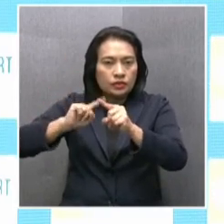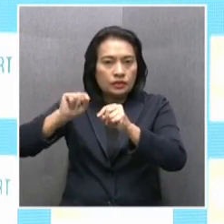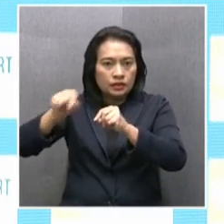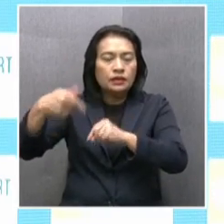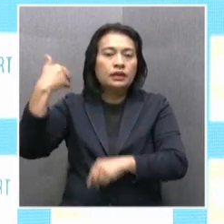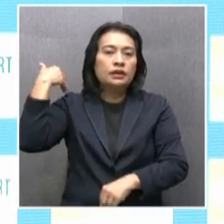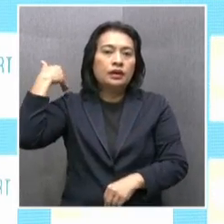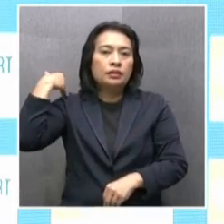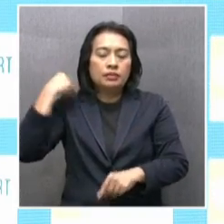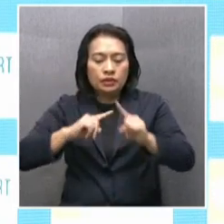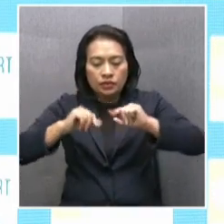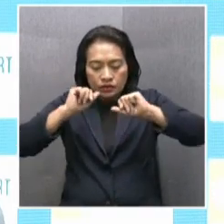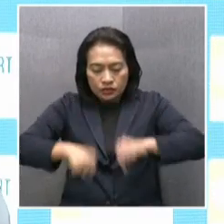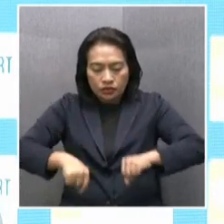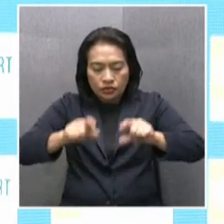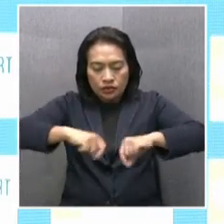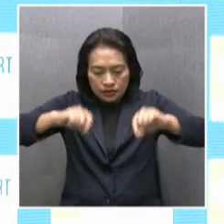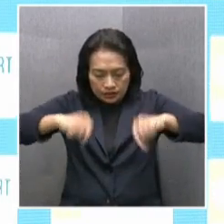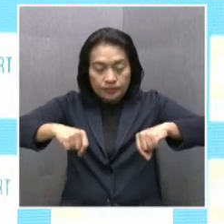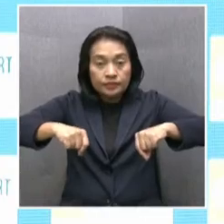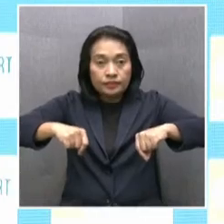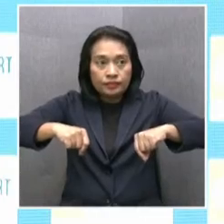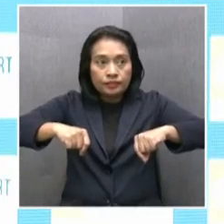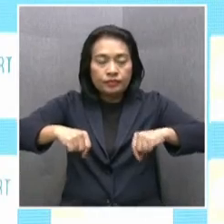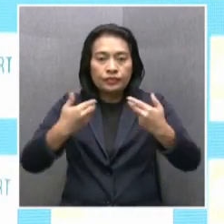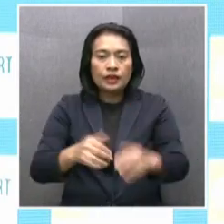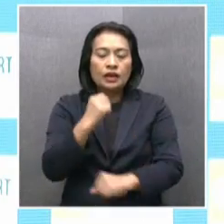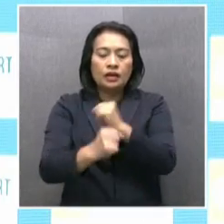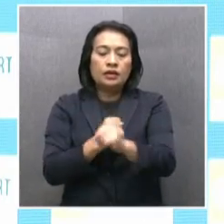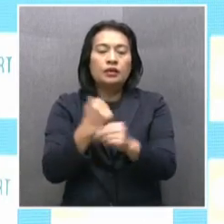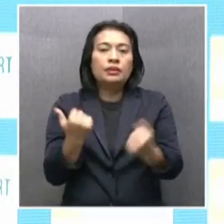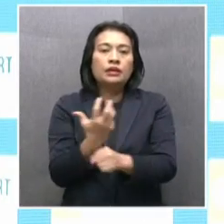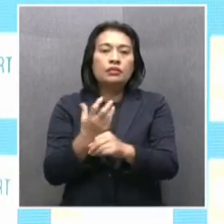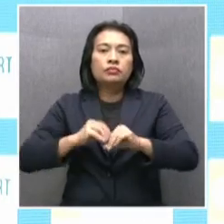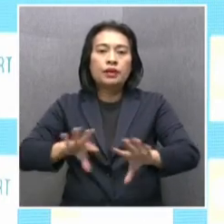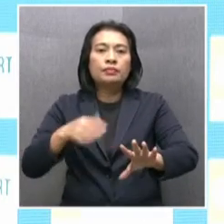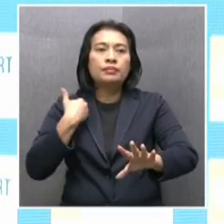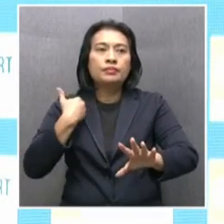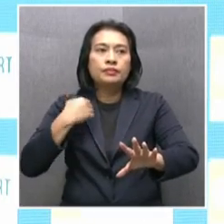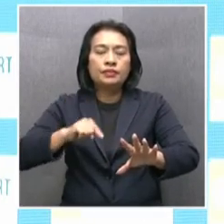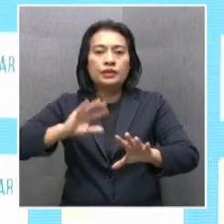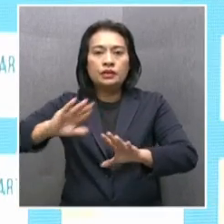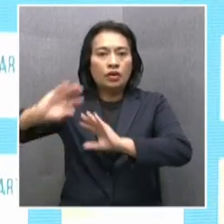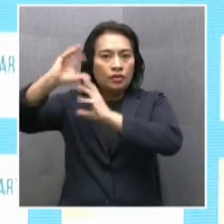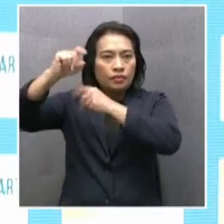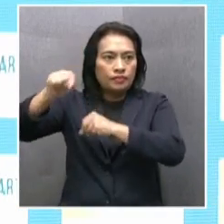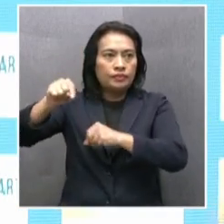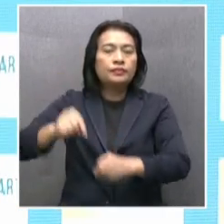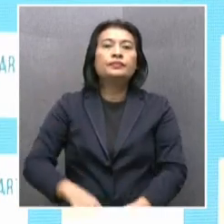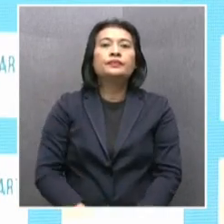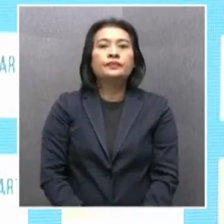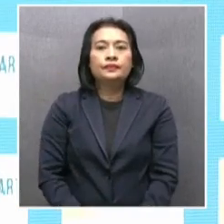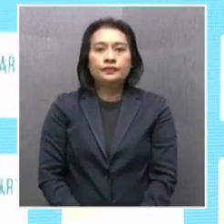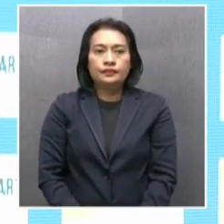จะตกลงกันเรื่องสัญญาอยู่แล้วก็จะมีซีรีส์ออนแอร์ปีนี้ฮะชื่อพวกเจ๋อเออนะครับ